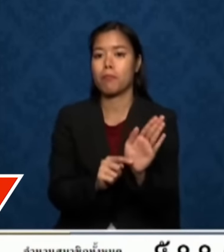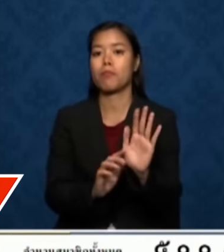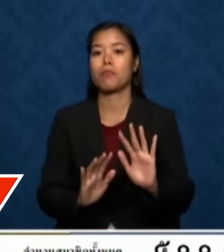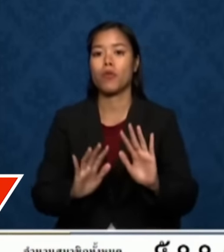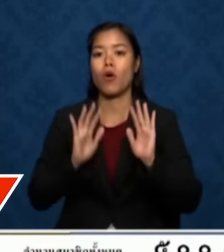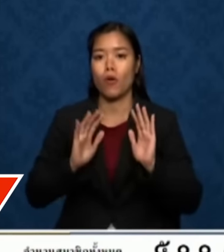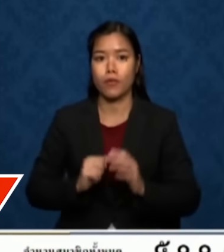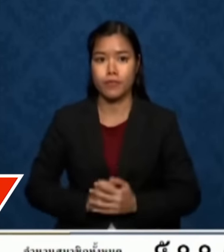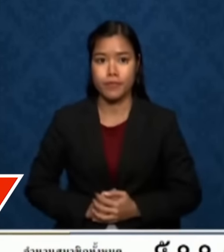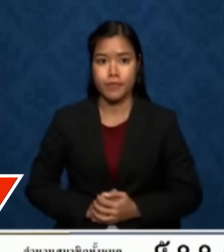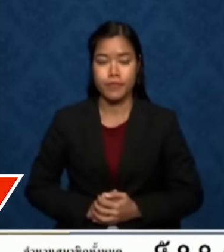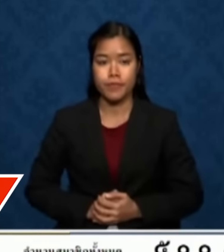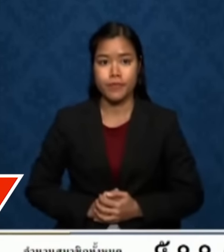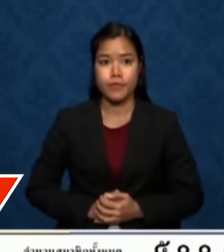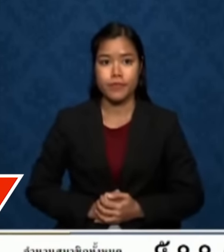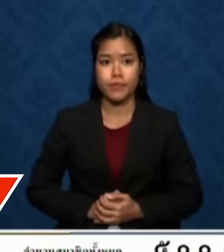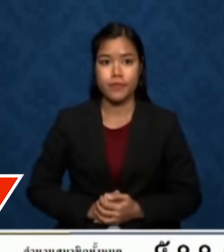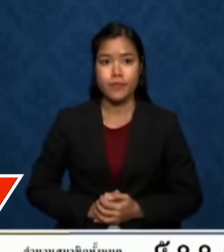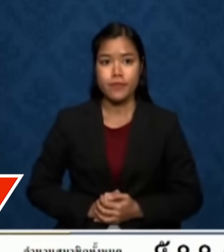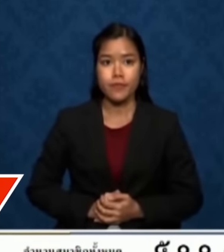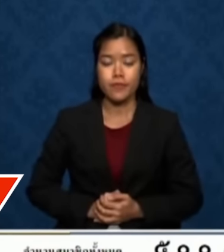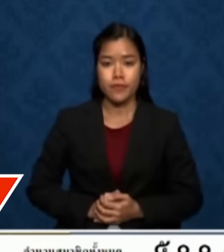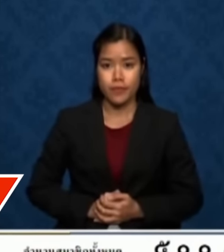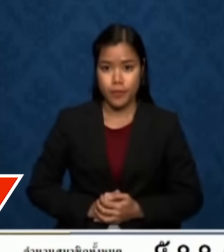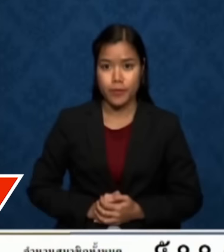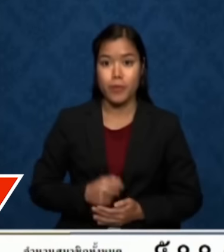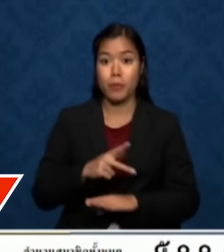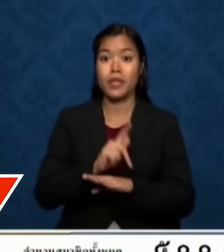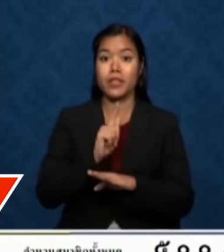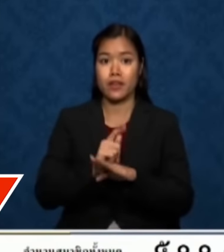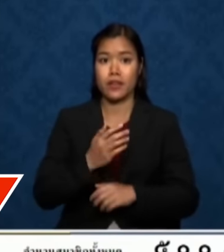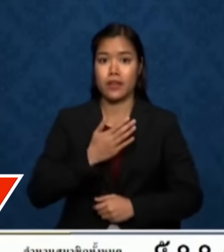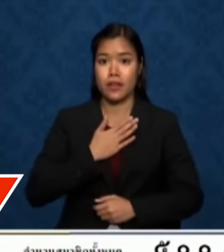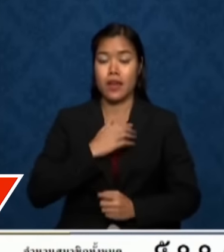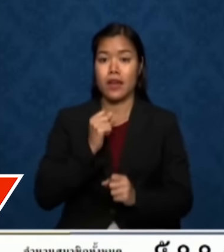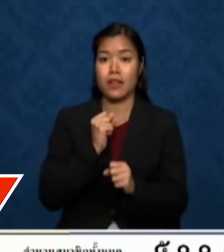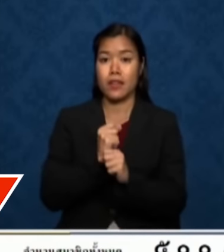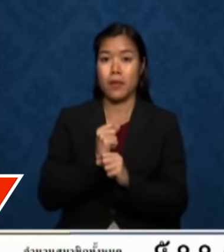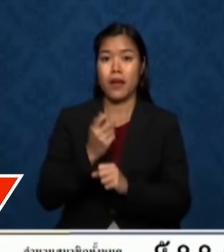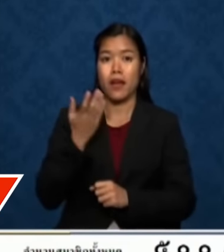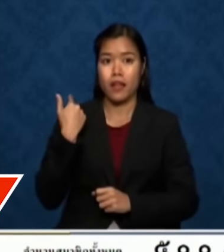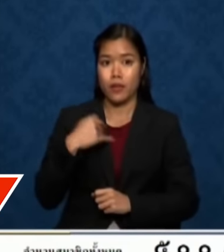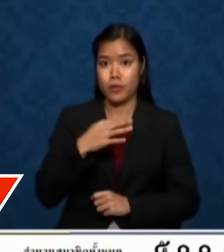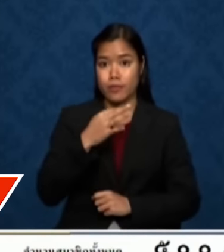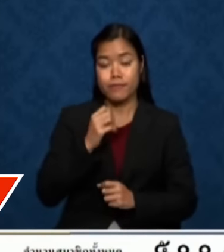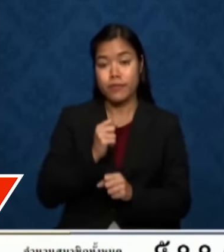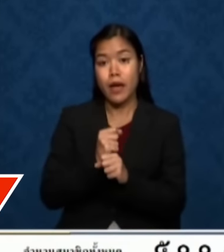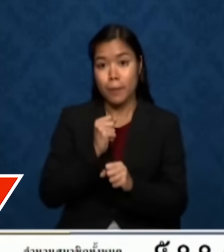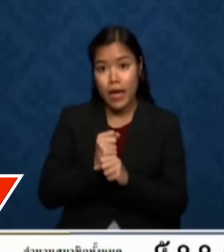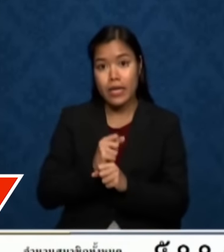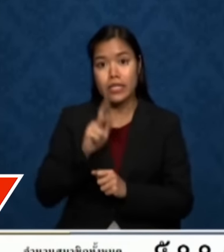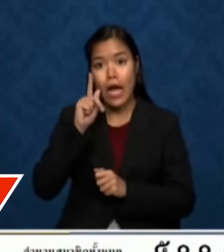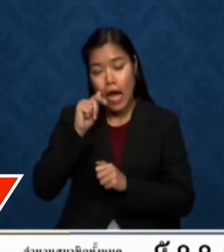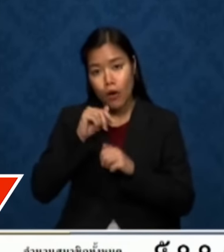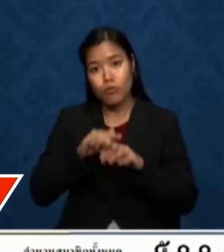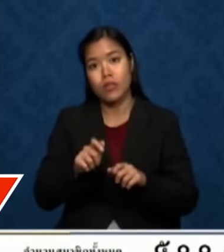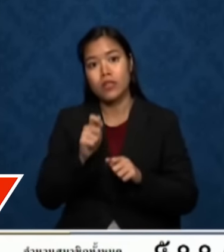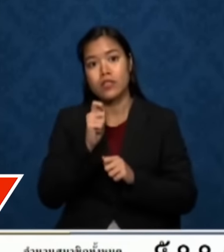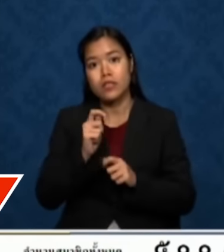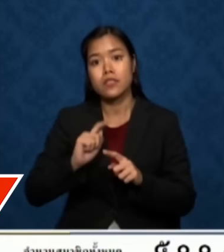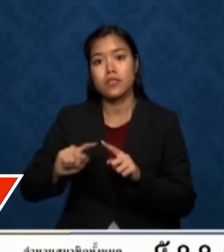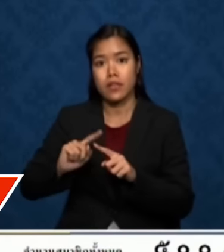ท่านประธานคะในฐานะคนที่ทำงานสื่อมวลชนเรื่องนี้เป็นเรื่องที่ซีเรียสมากๆเป็นเรื่องที่สำ